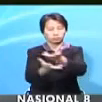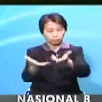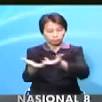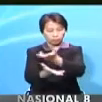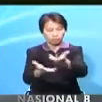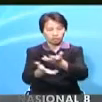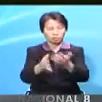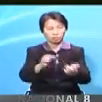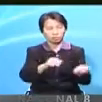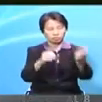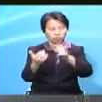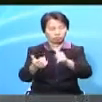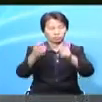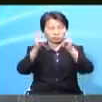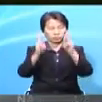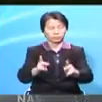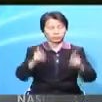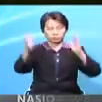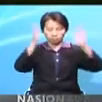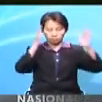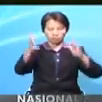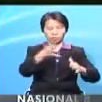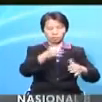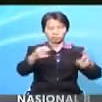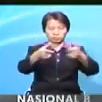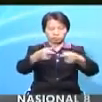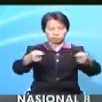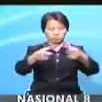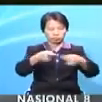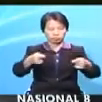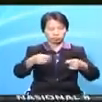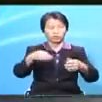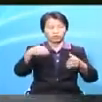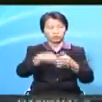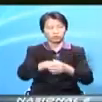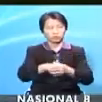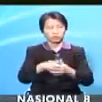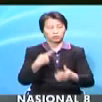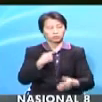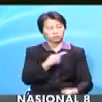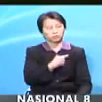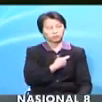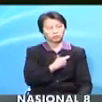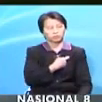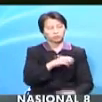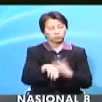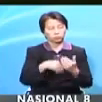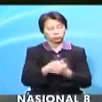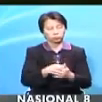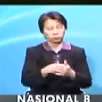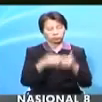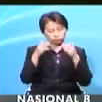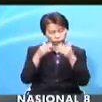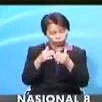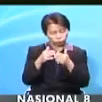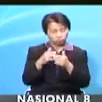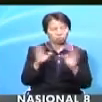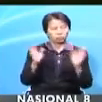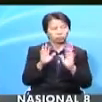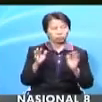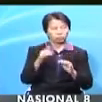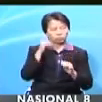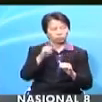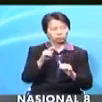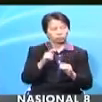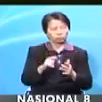oleh PH Malaysia dan Jepang dalam kita semua sudut bukan saja